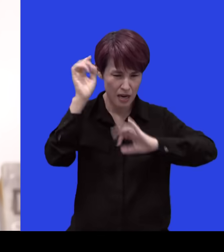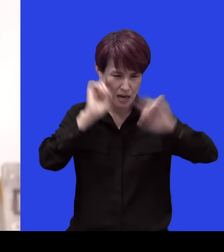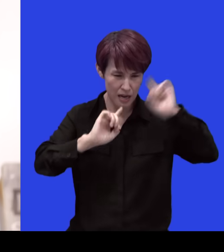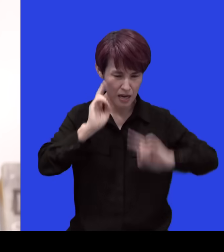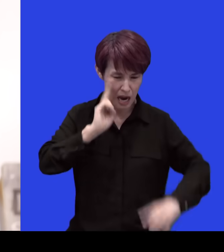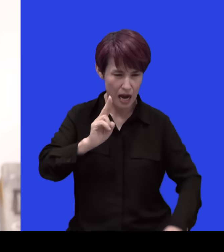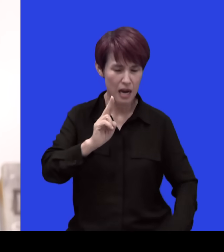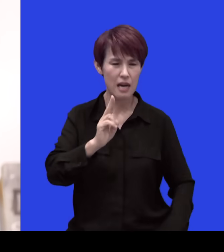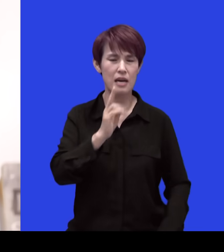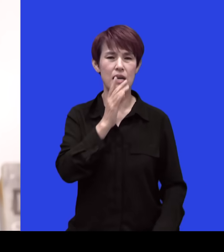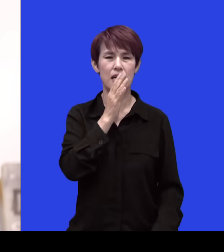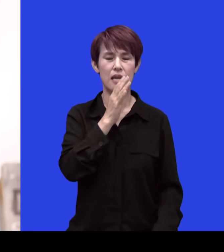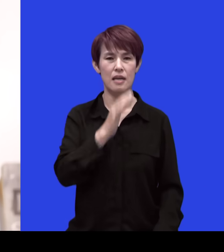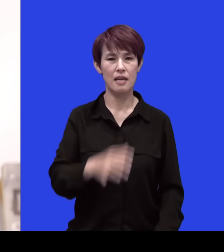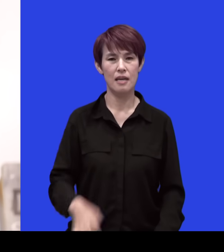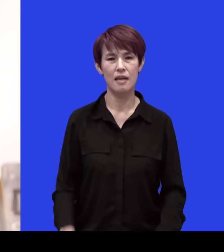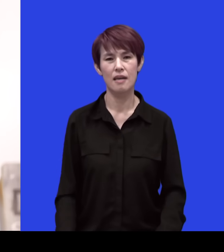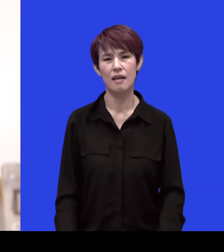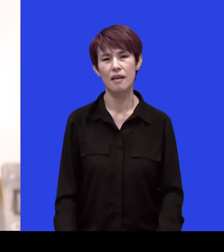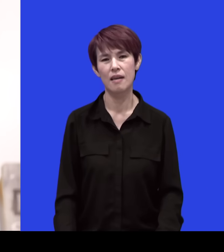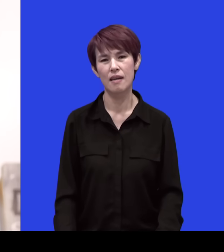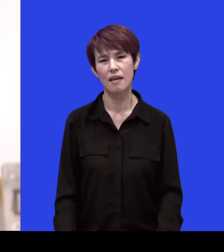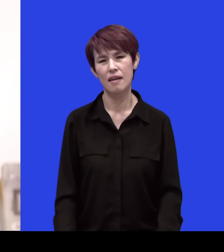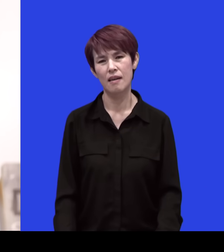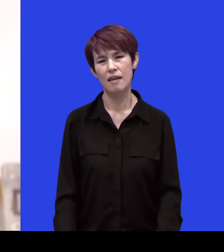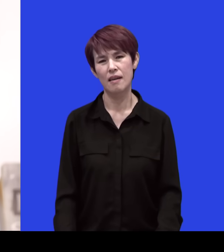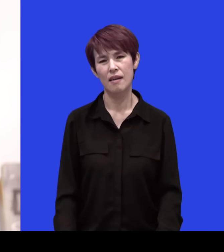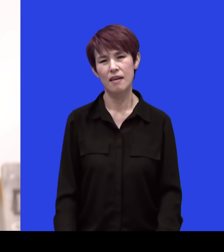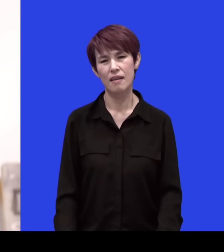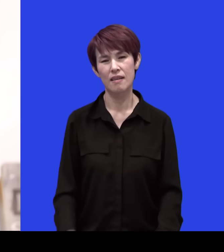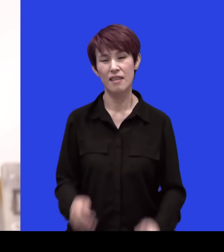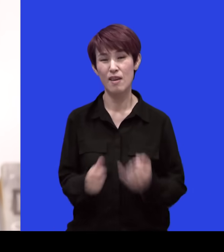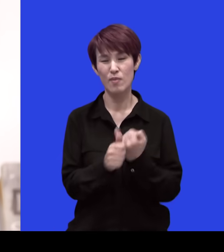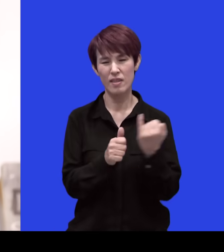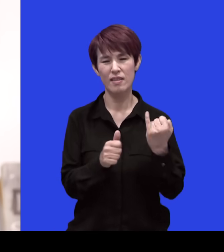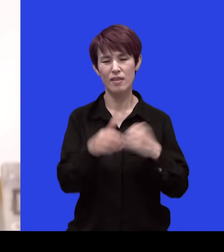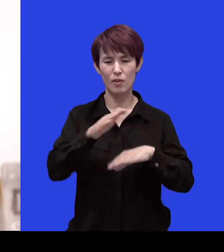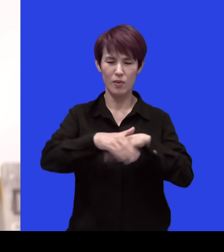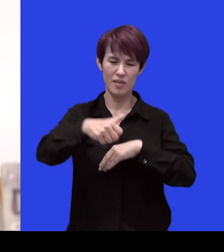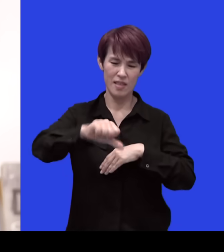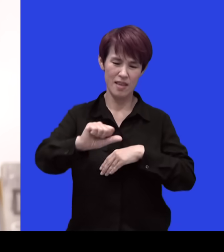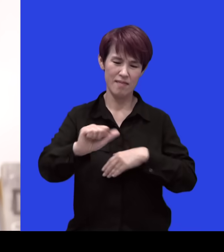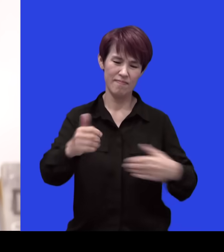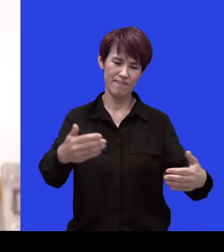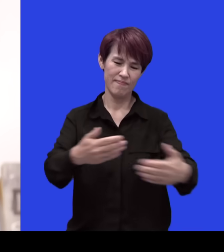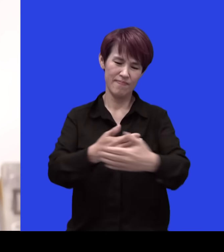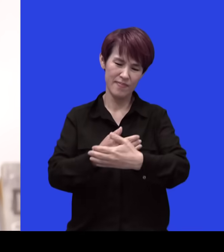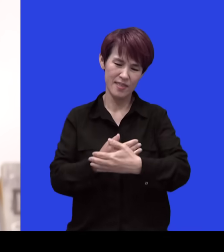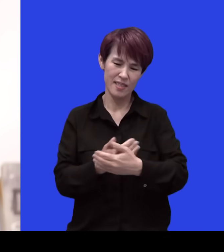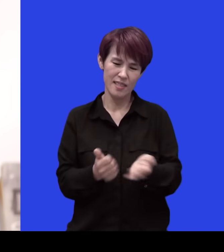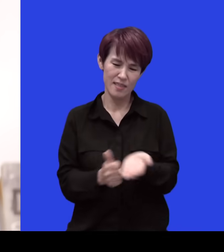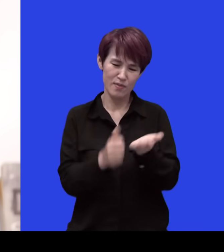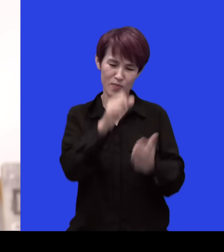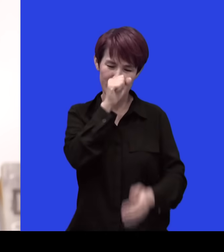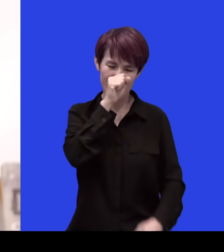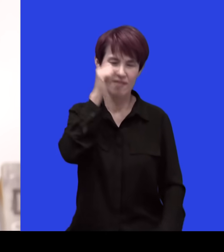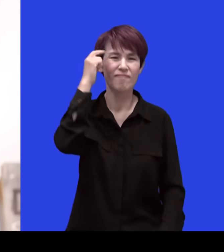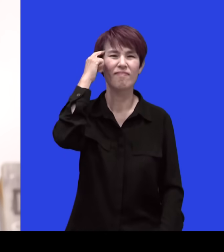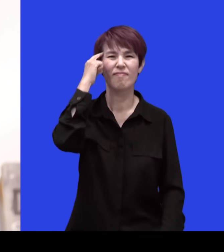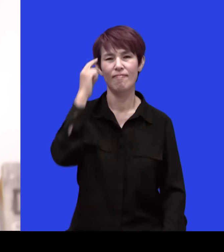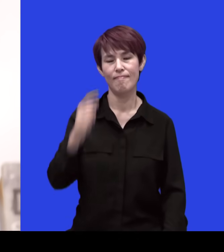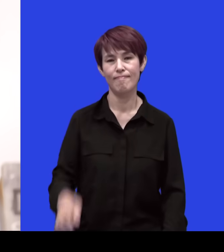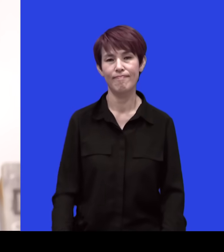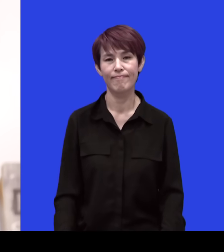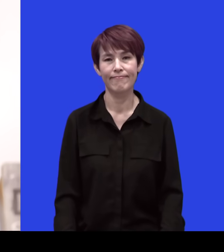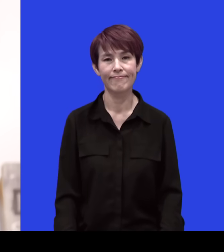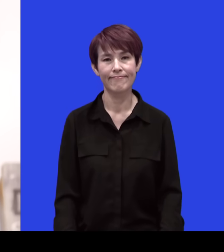근데 요새 와서는 걔들을 내 품에서 키웠으면 더 좋았겠다 하는 생각도 들어가요. 예. 예.